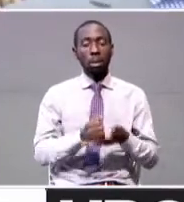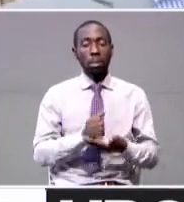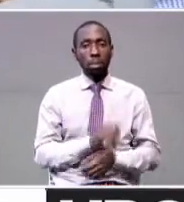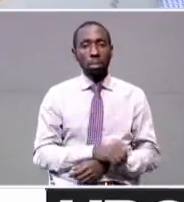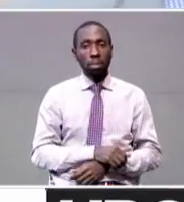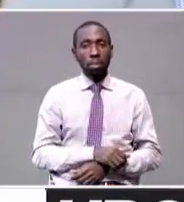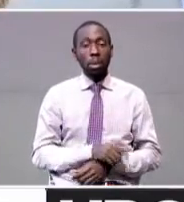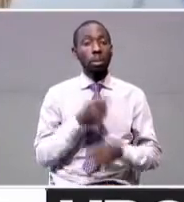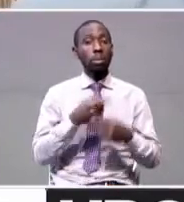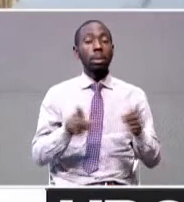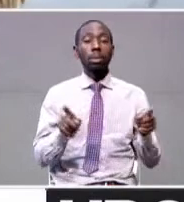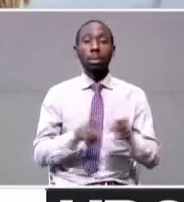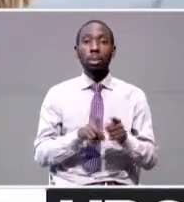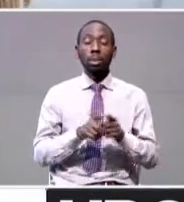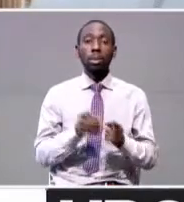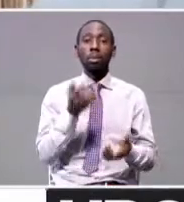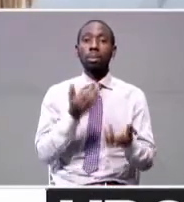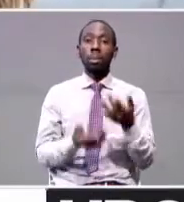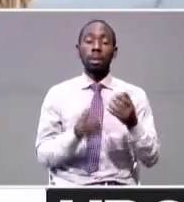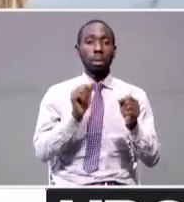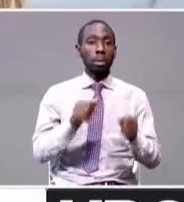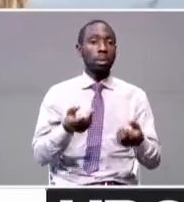naye n'omuliro gusobola okubalukawo nga